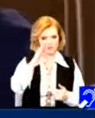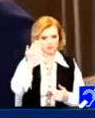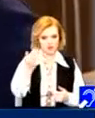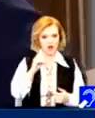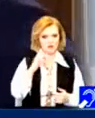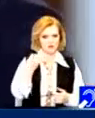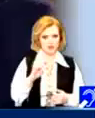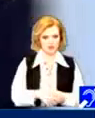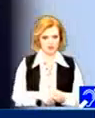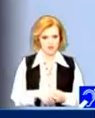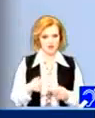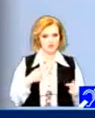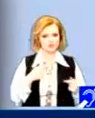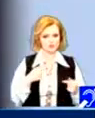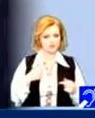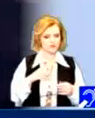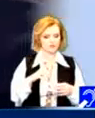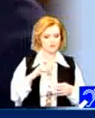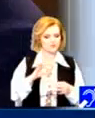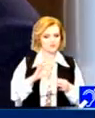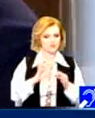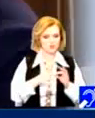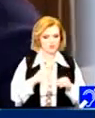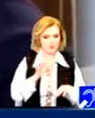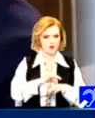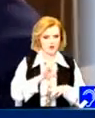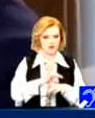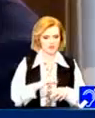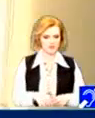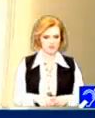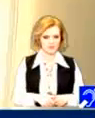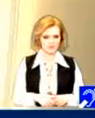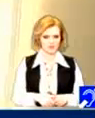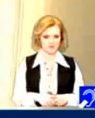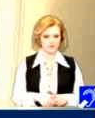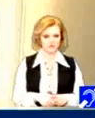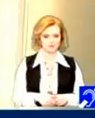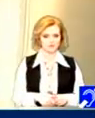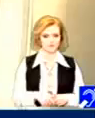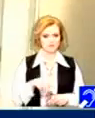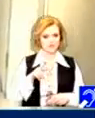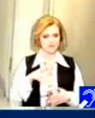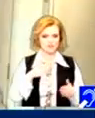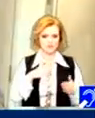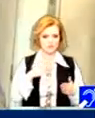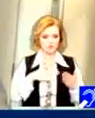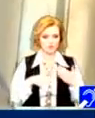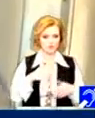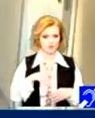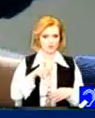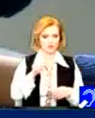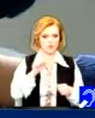Andrei, un băiețel care suferă de o boală gravă. Este atașată de copii și se bucură că poate fi de ajutor unor micuți de care a uitat până